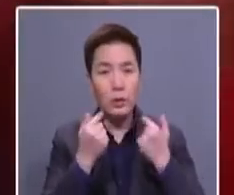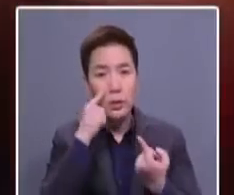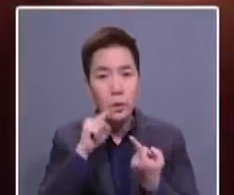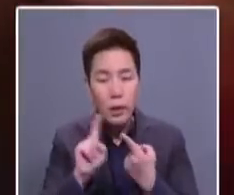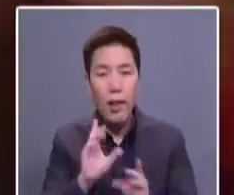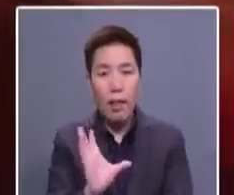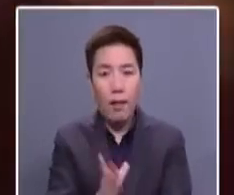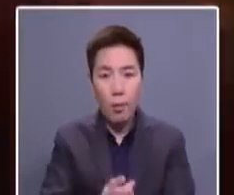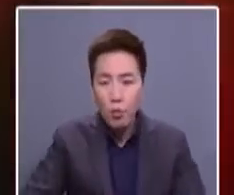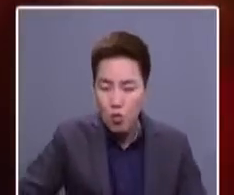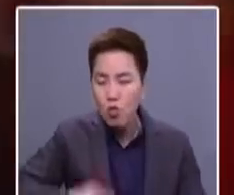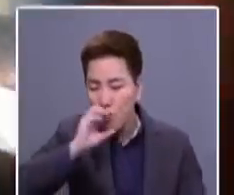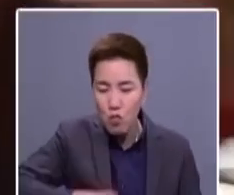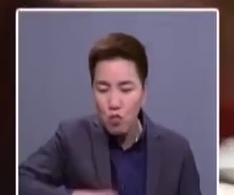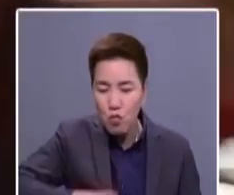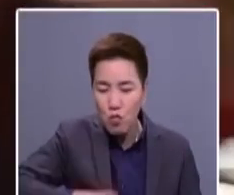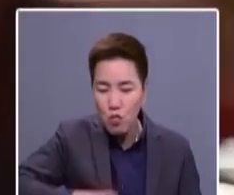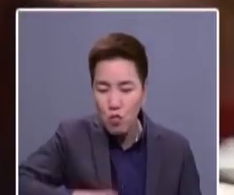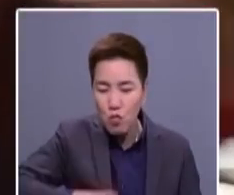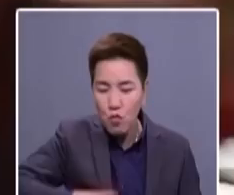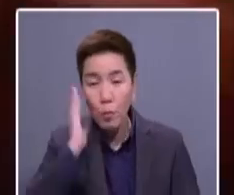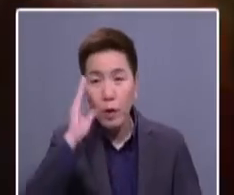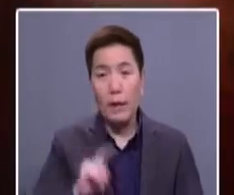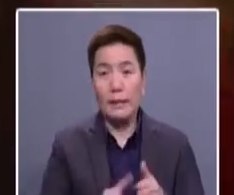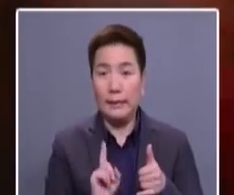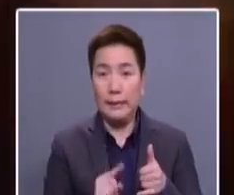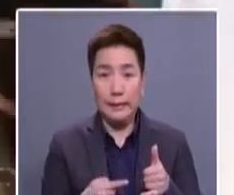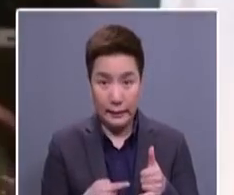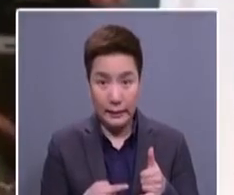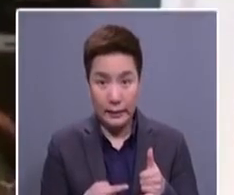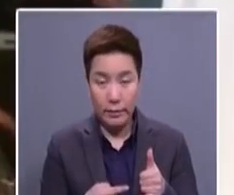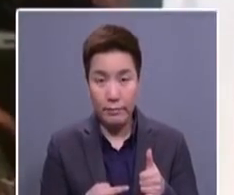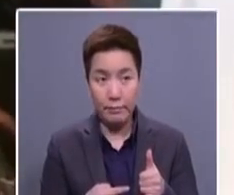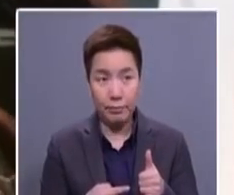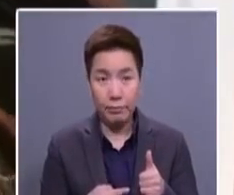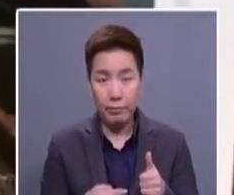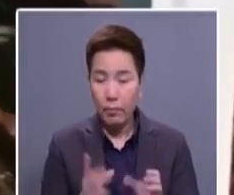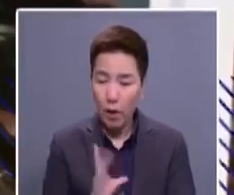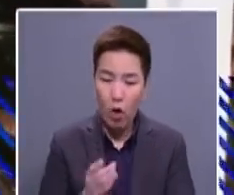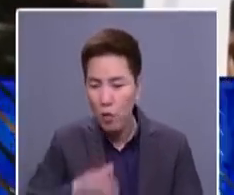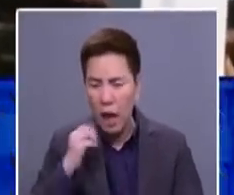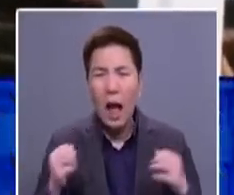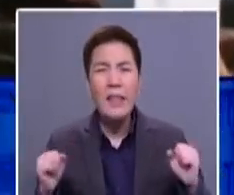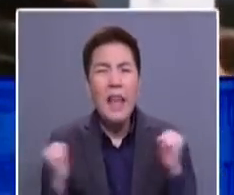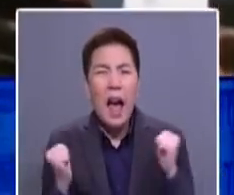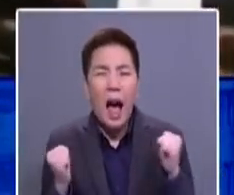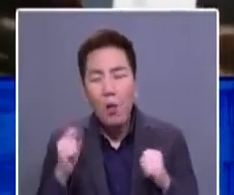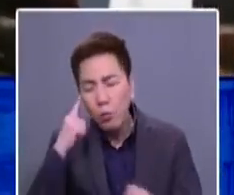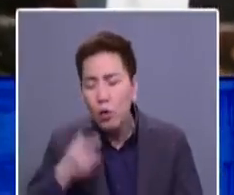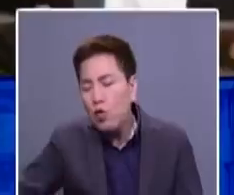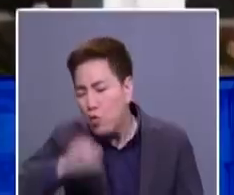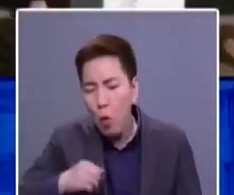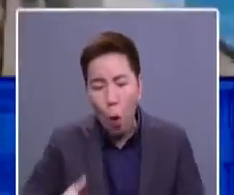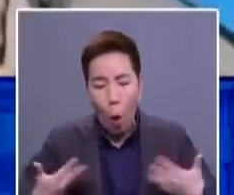ฤทธิ์ของแอลกอฮอล์ของเล่าด้วยนะคะพูดถึงเค้าก็มีผู้ชายคนนึงนะฮะเอ่อเรียกว่าดื่มเหล้าคลายหนาวนี้เป็นข้ออ้างหรือเปล่า